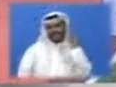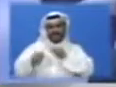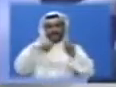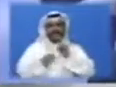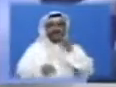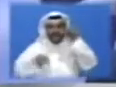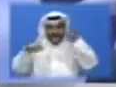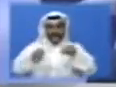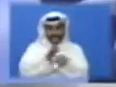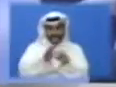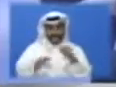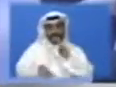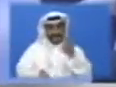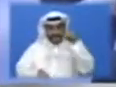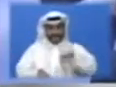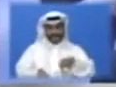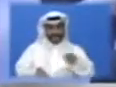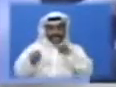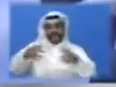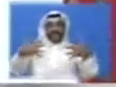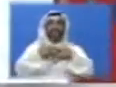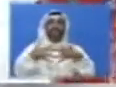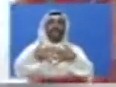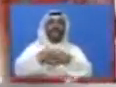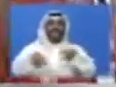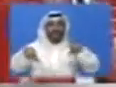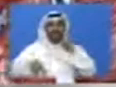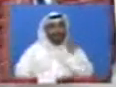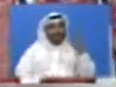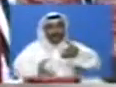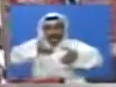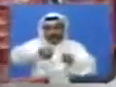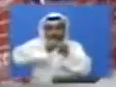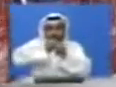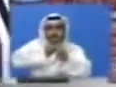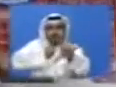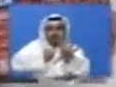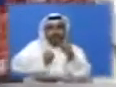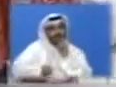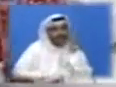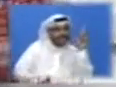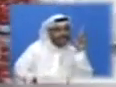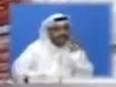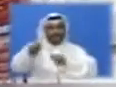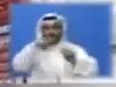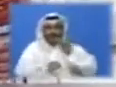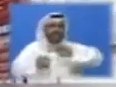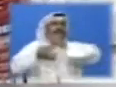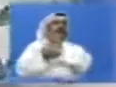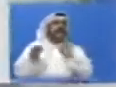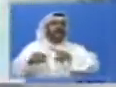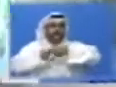مرة، وديت المرة التانية لينا هنا في الكويت ونشارك في البيك فايف. هذا المعرض يعد فرصة ثمينة